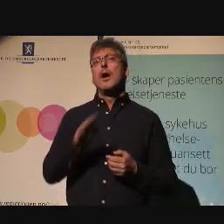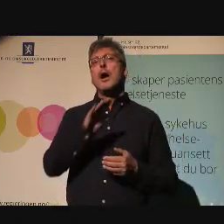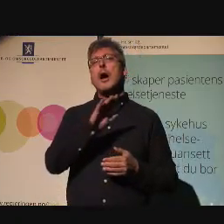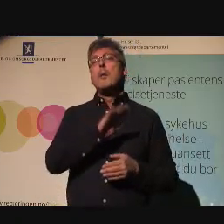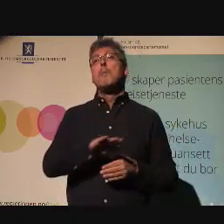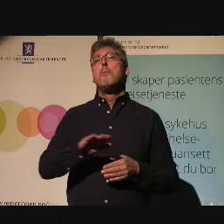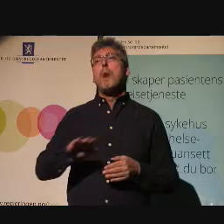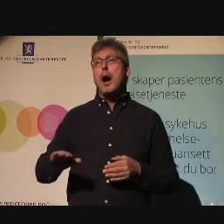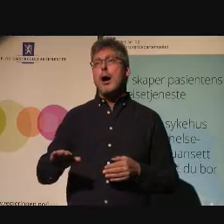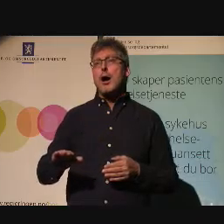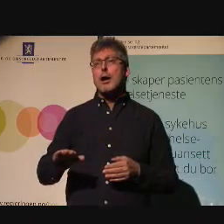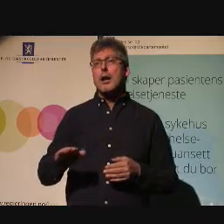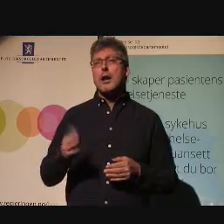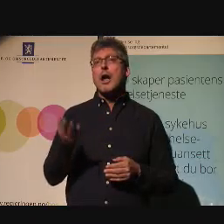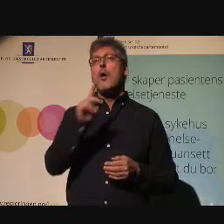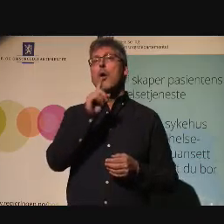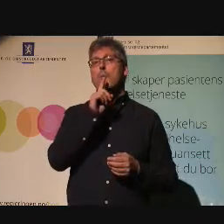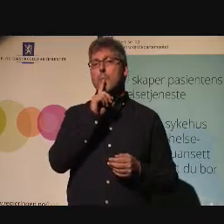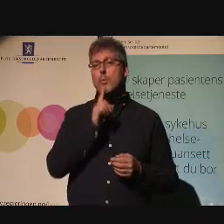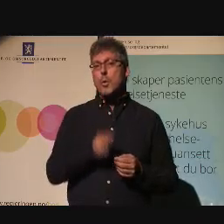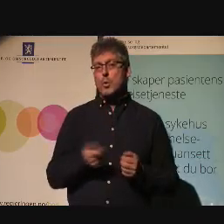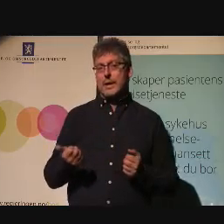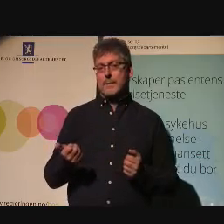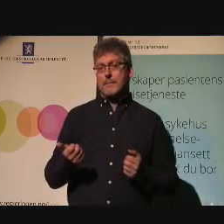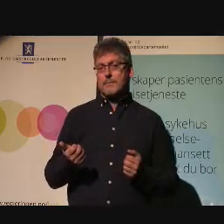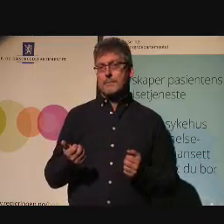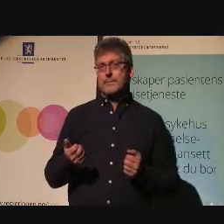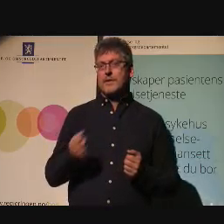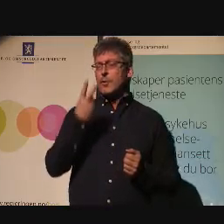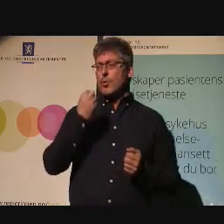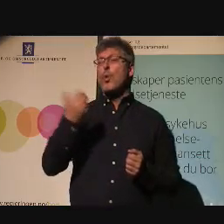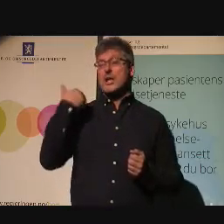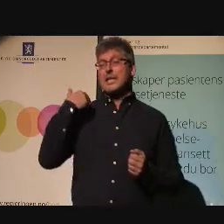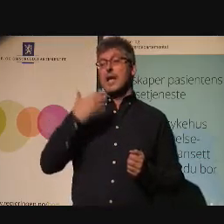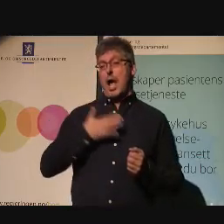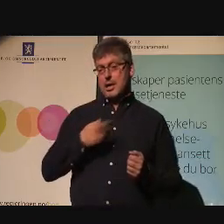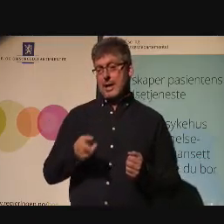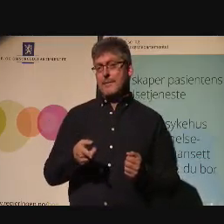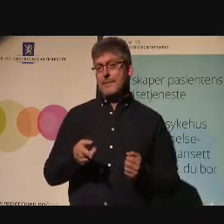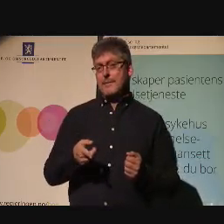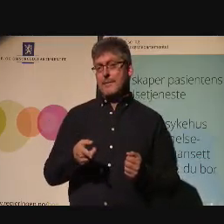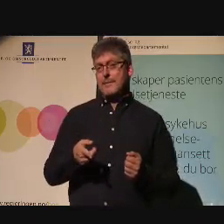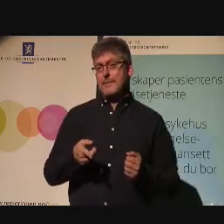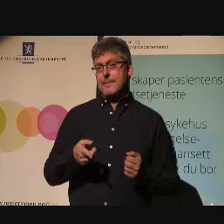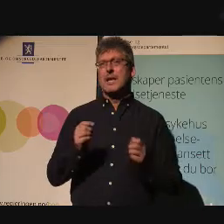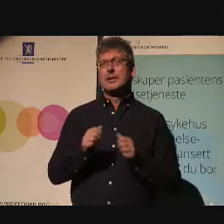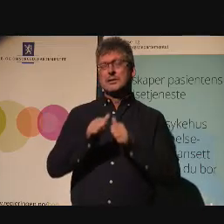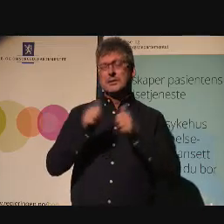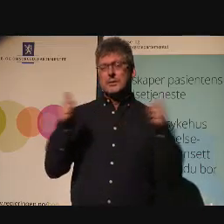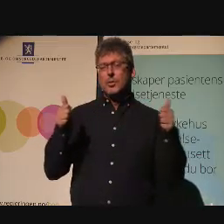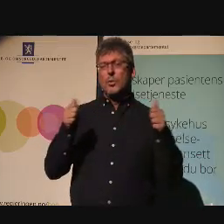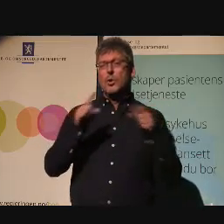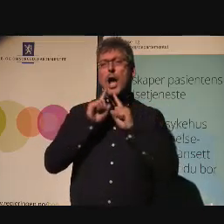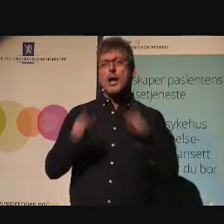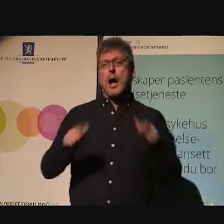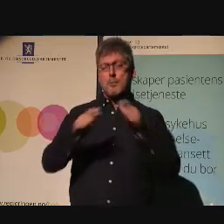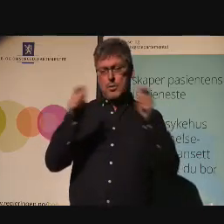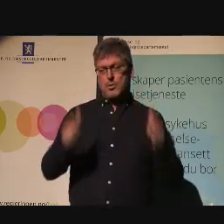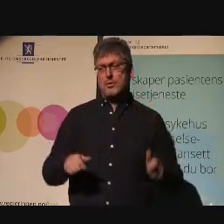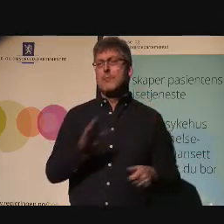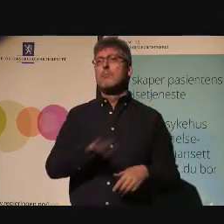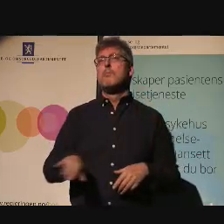Barneombudet hadde for 2 år siden en omfattende rapport der barneombudet